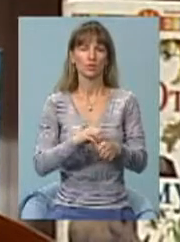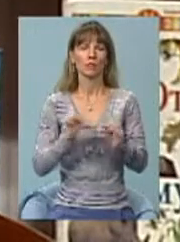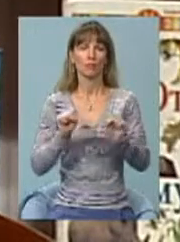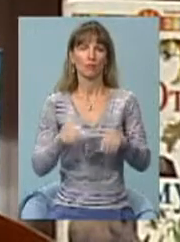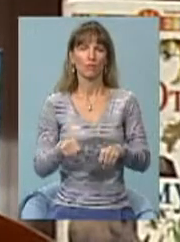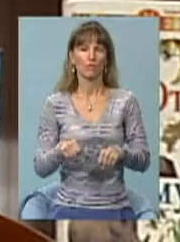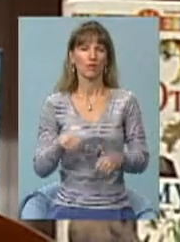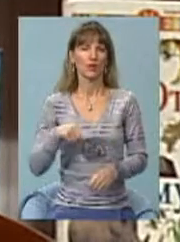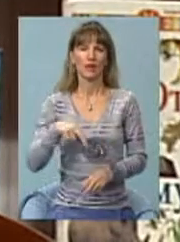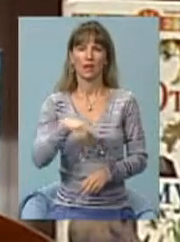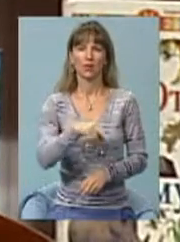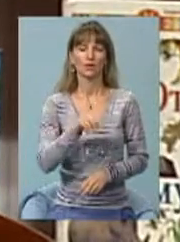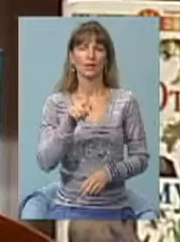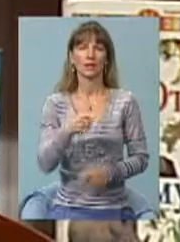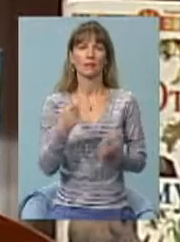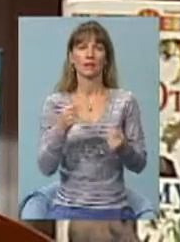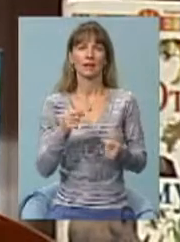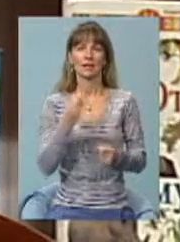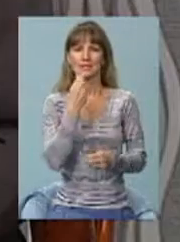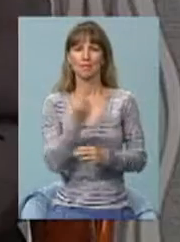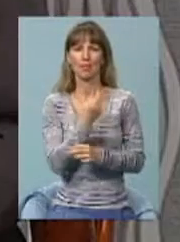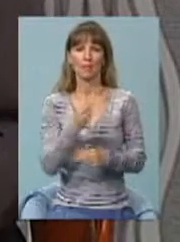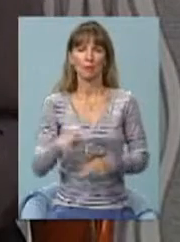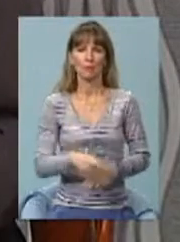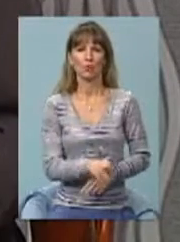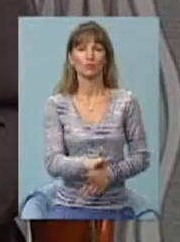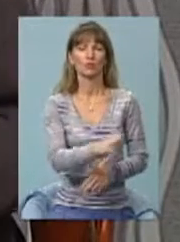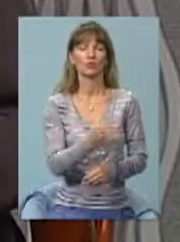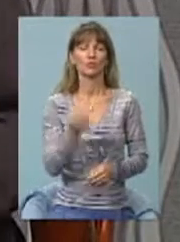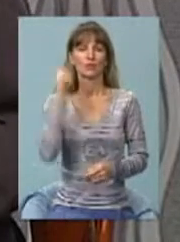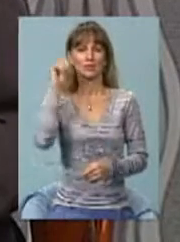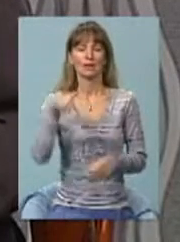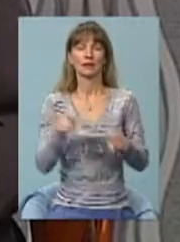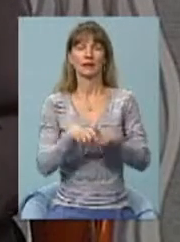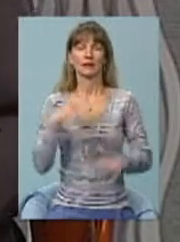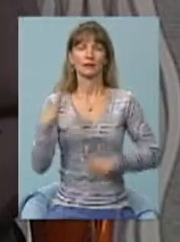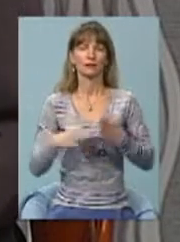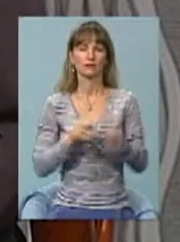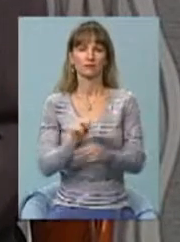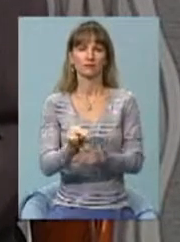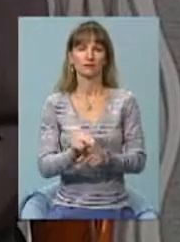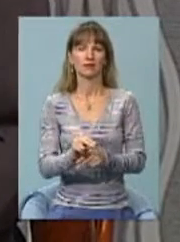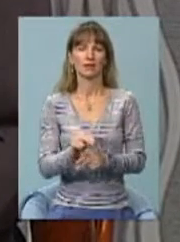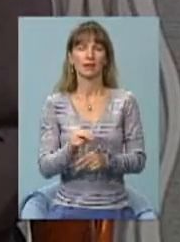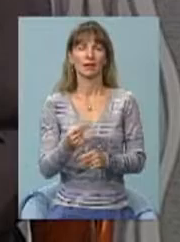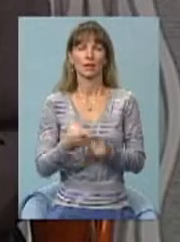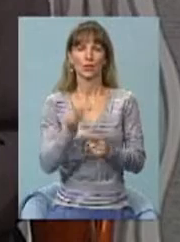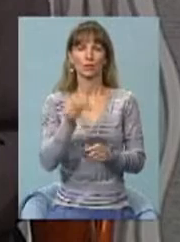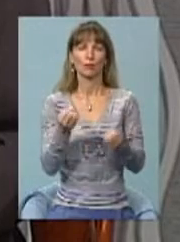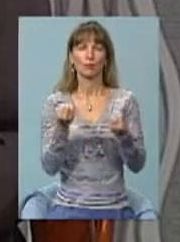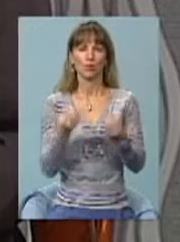не ходити по тим містам, де повзуть змії. А ще знаю, дуже багато таких дресирувальників або взагалі заклинателів змій, вони